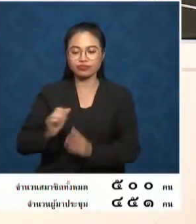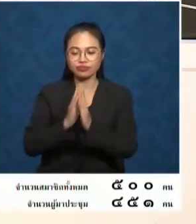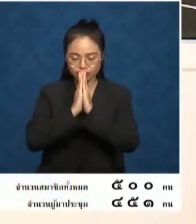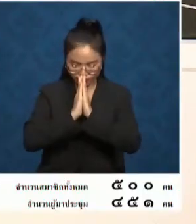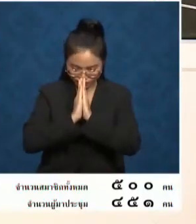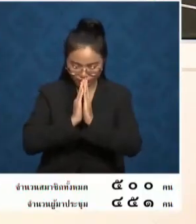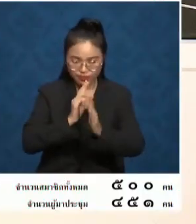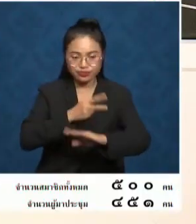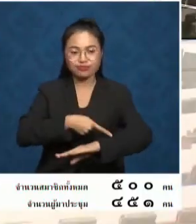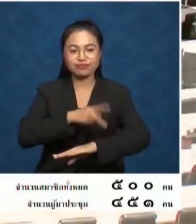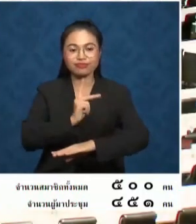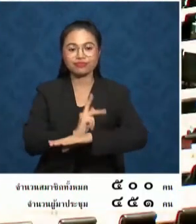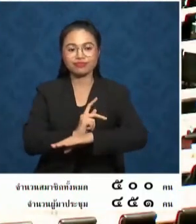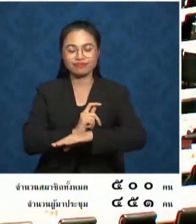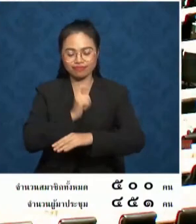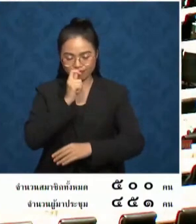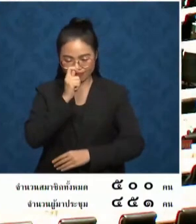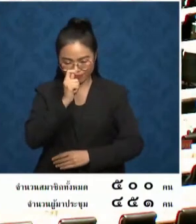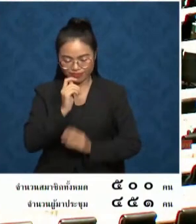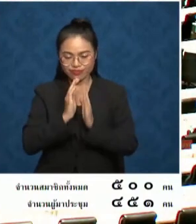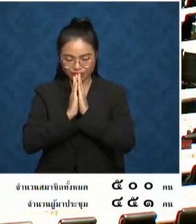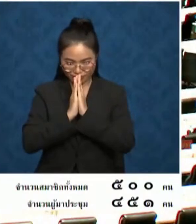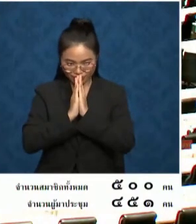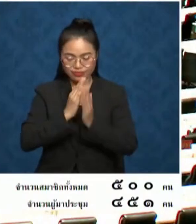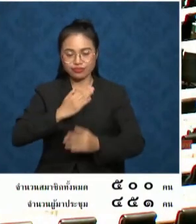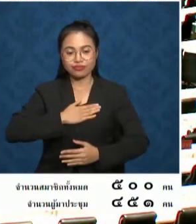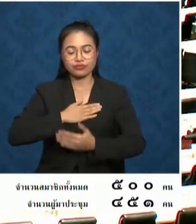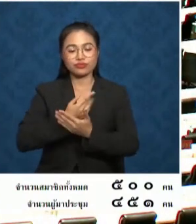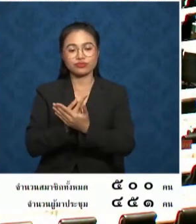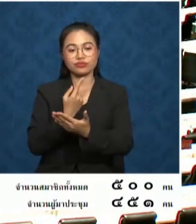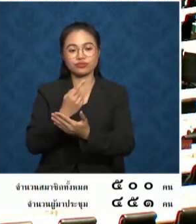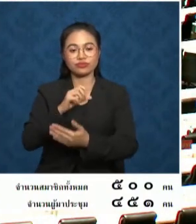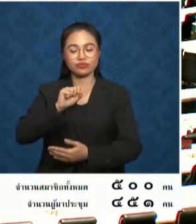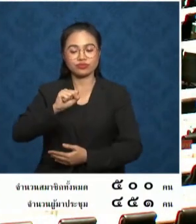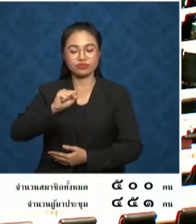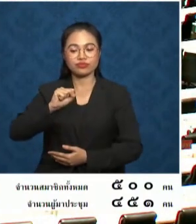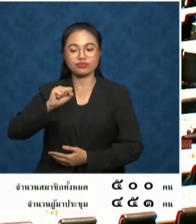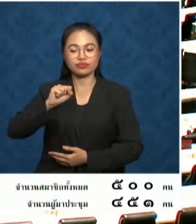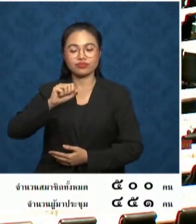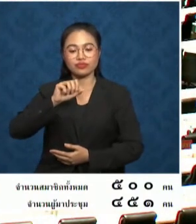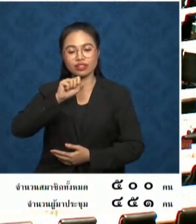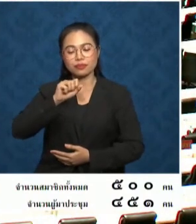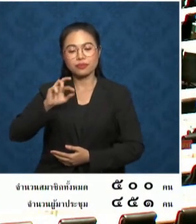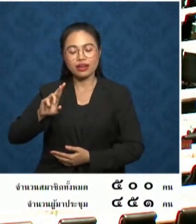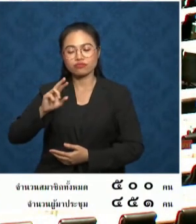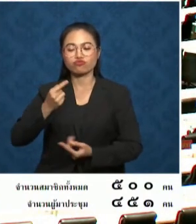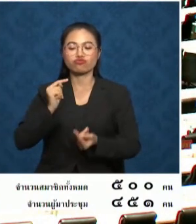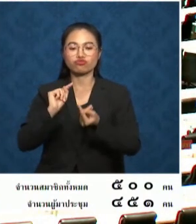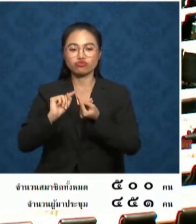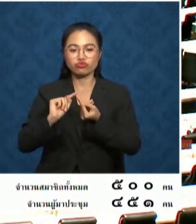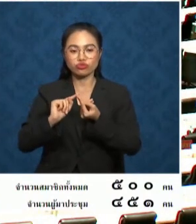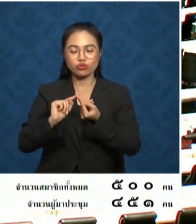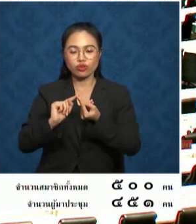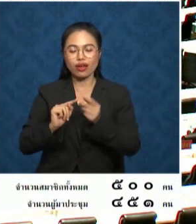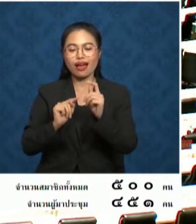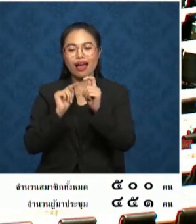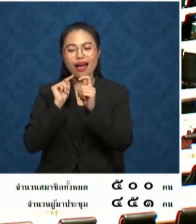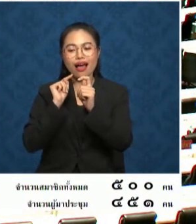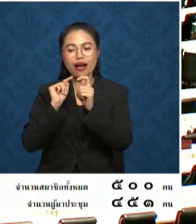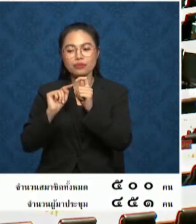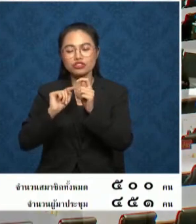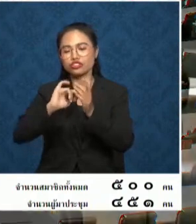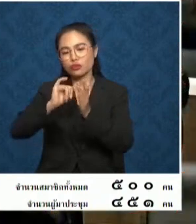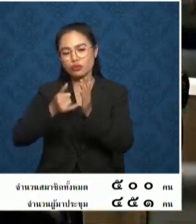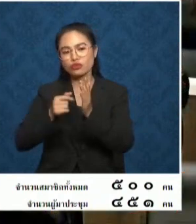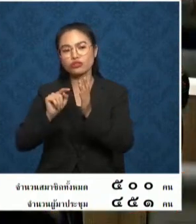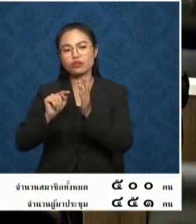ทานสภาที่เคารพผมนายบุญเลิศแสงพันธสมาชิกสภาผู้แทนราษฎรเขต 7จังหวัดสมุทรปราการอำเภอพระสมุทรเจดีย์อำเภอ้าแดงเฉพาะตำบล